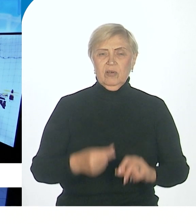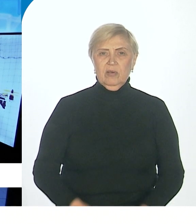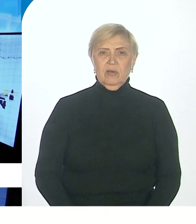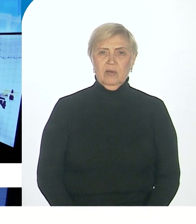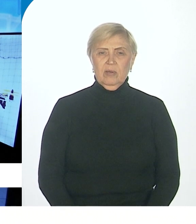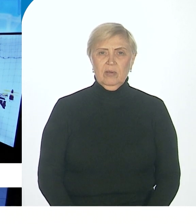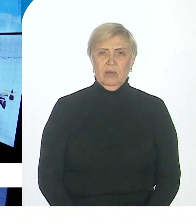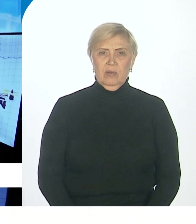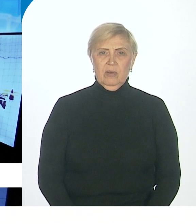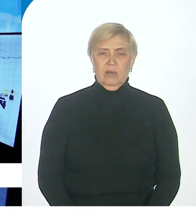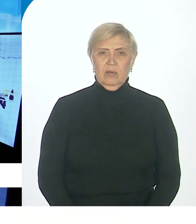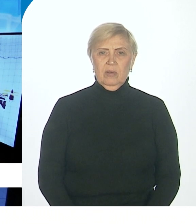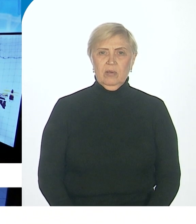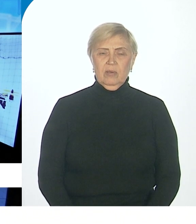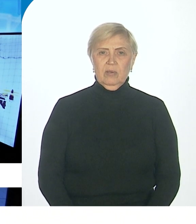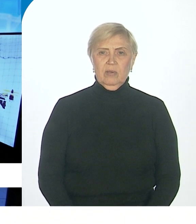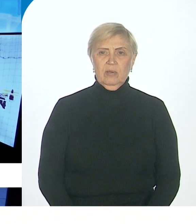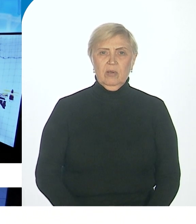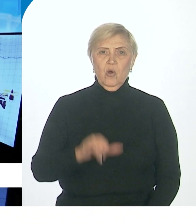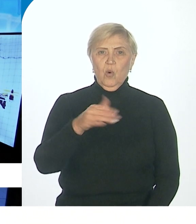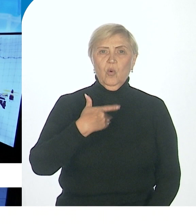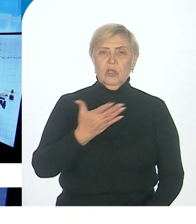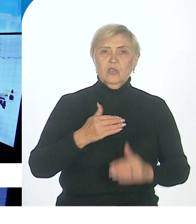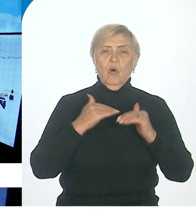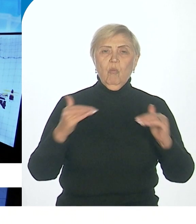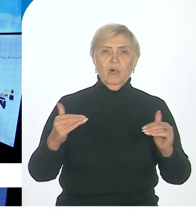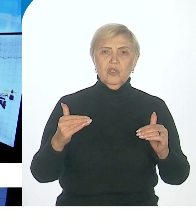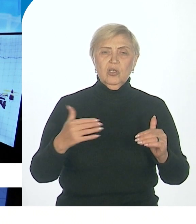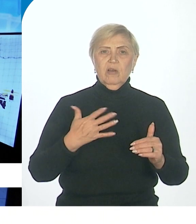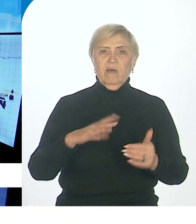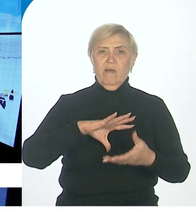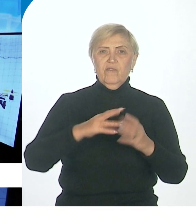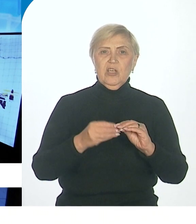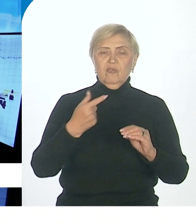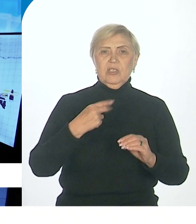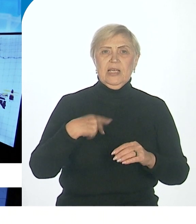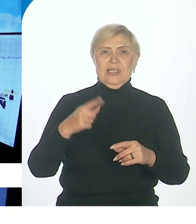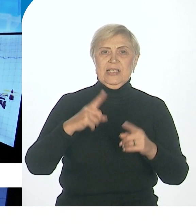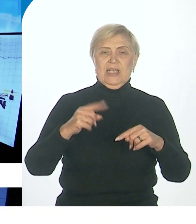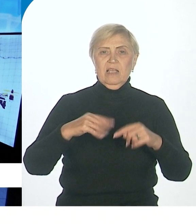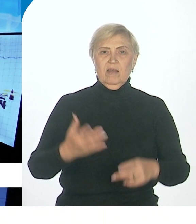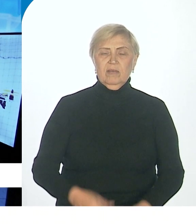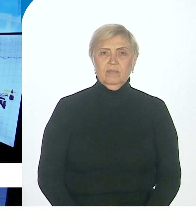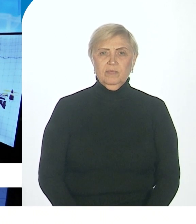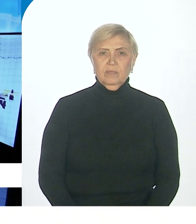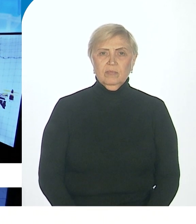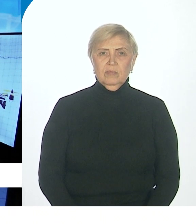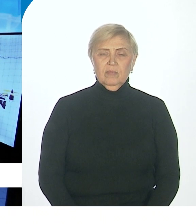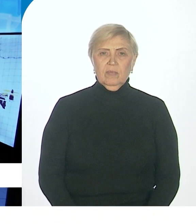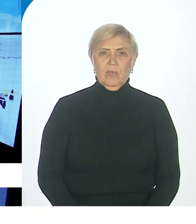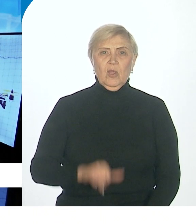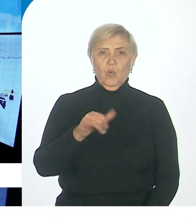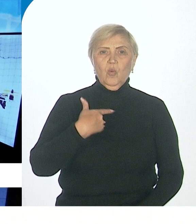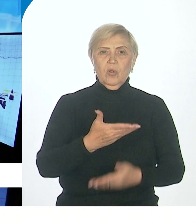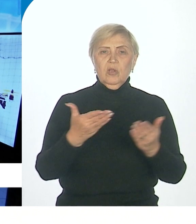да, и у нас, скажем так, больше, чем во всей остальной стране, соответственно, и вероятность того, что у нас как можно, ну, то есть у нас больше